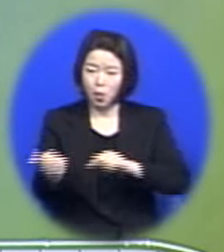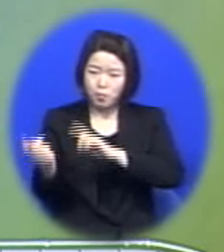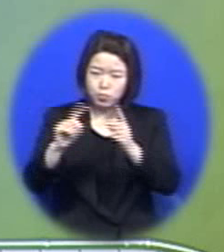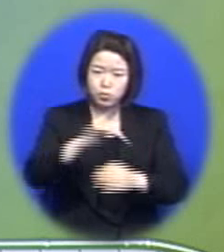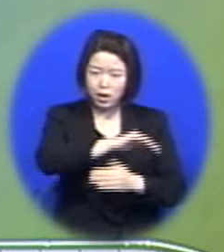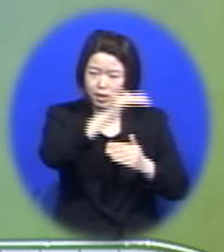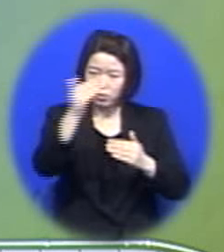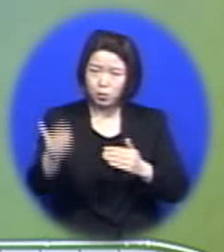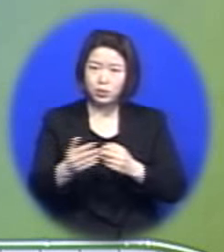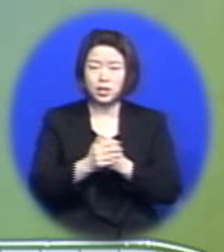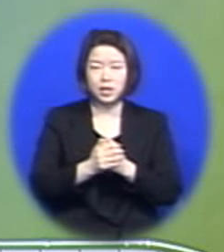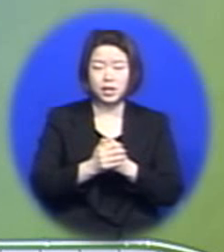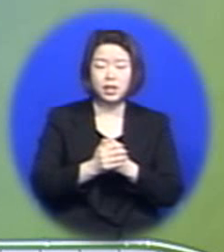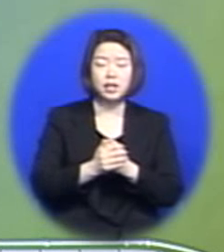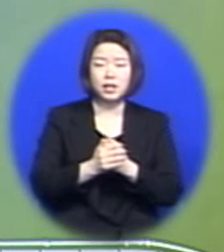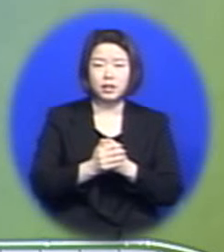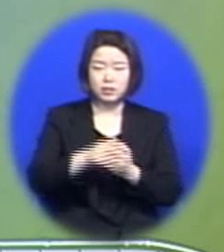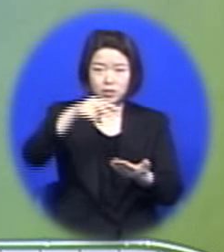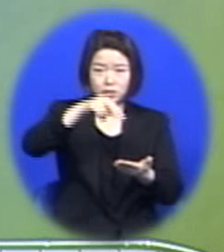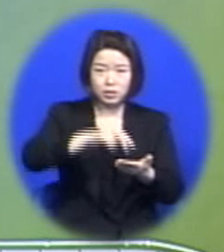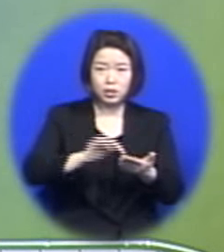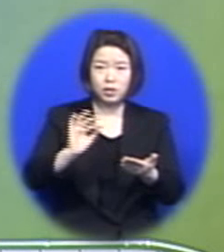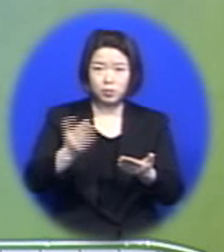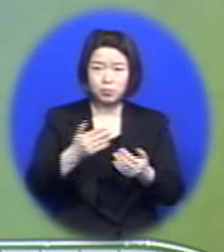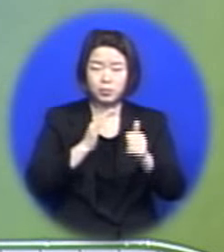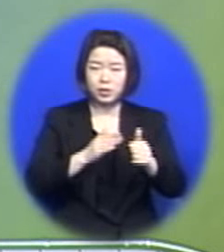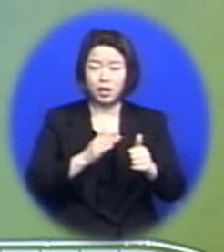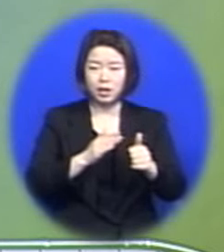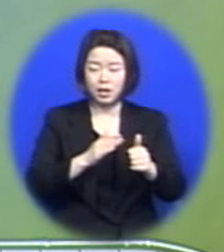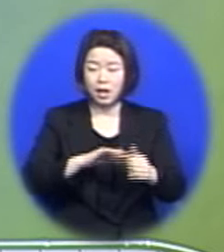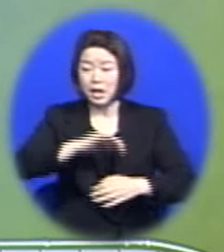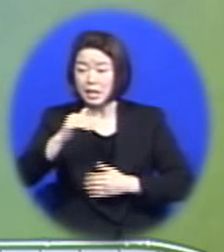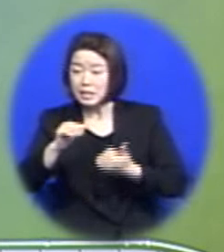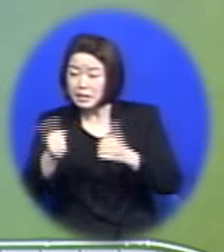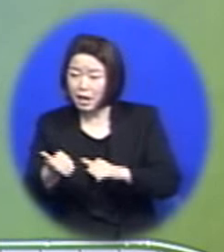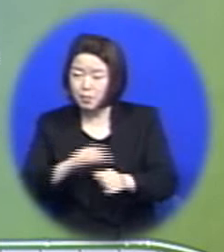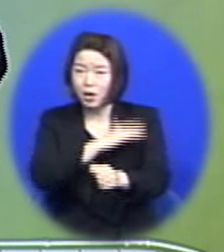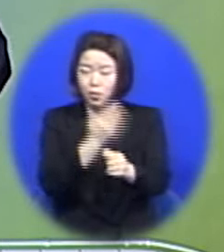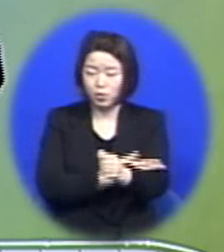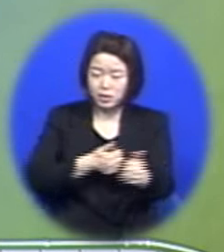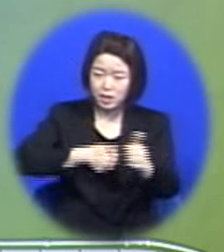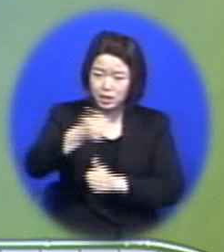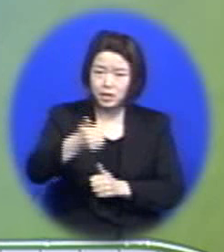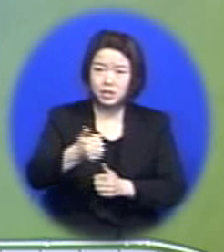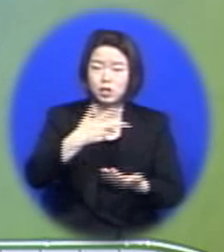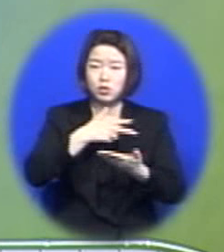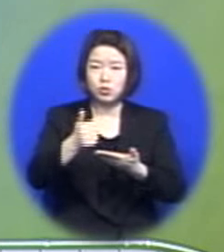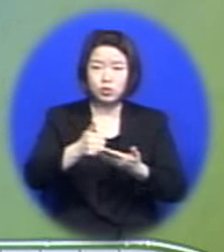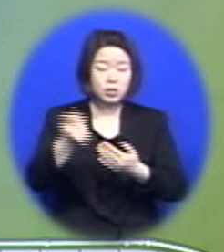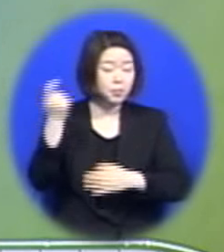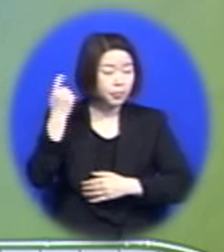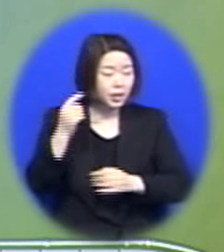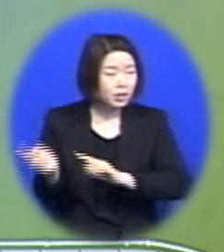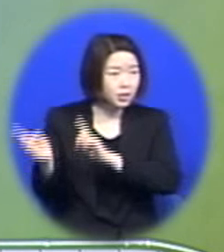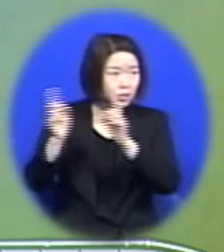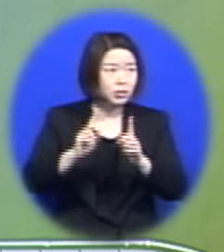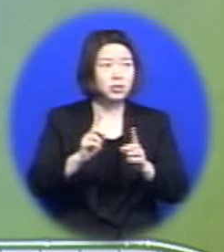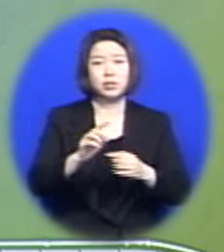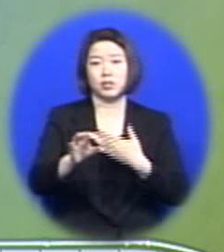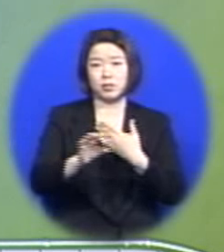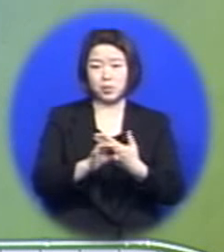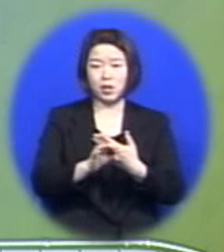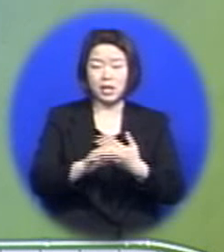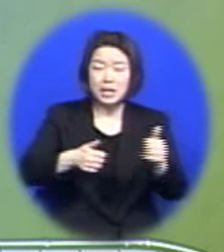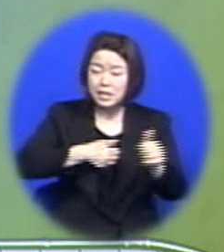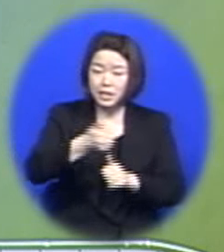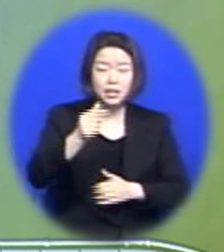바랍니다. 사망의 권세를 이기신 주님의 부활의 소식을 들으면 이기지 못할 문제가 없습니다. 이미